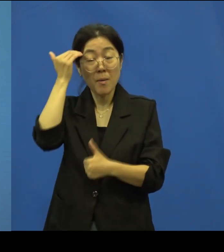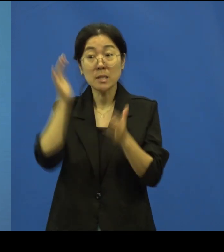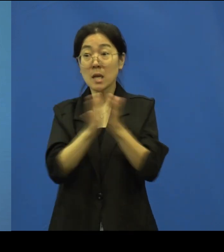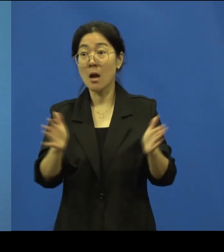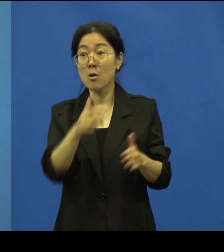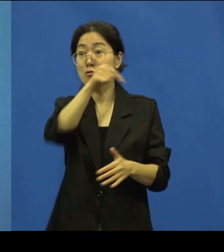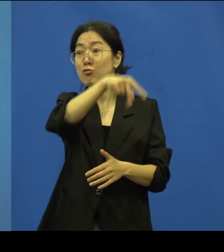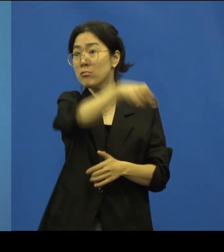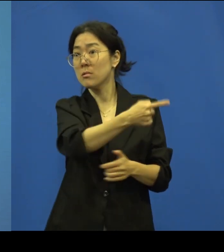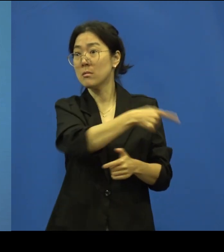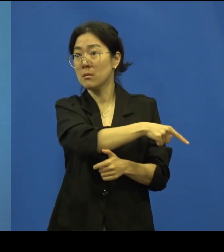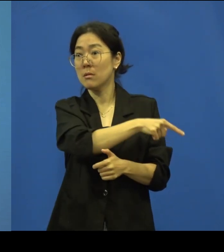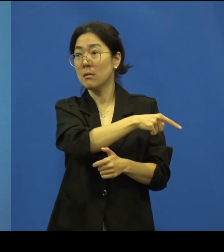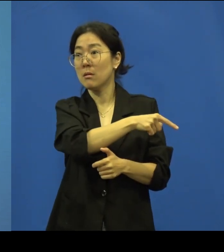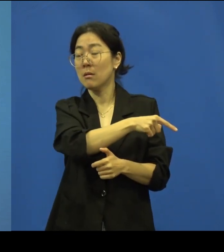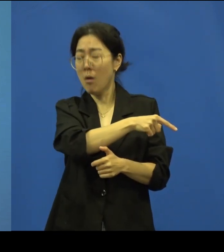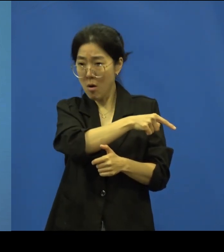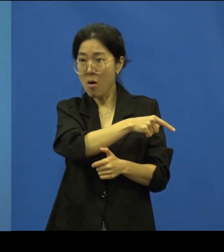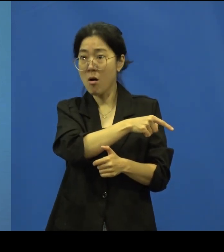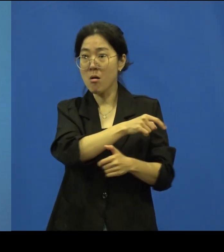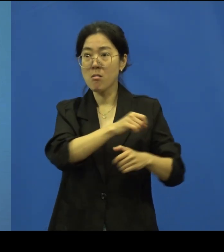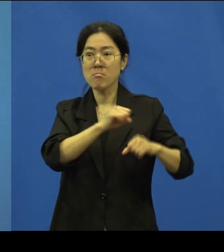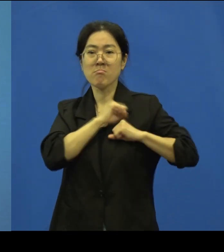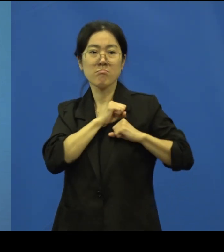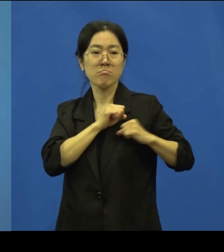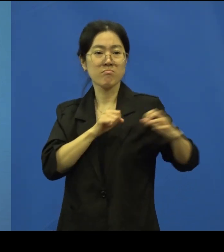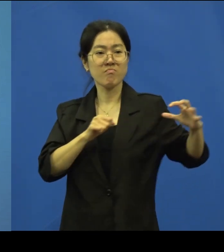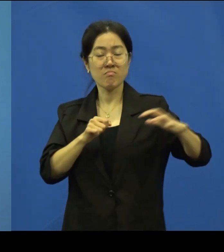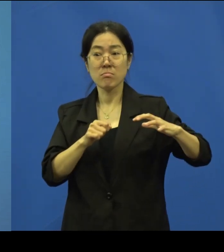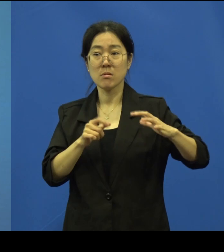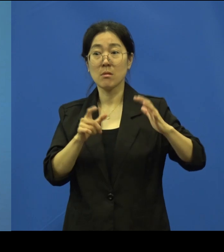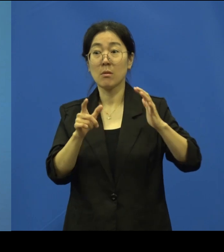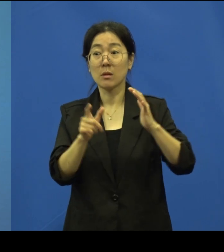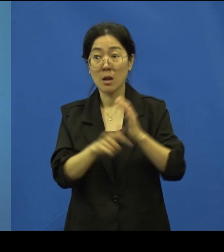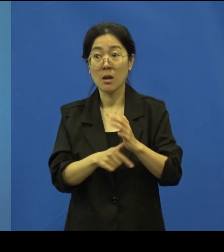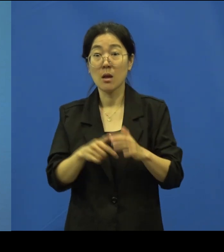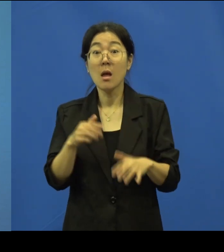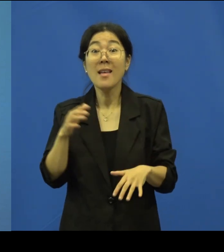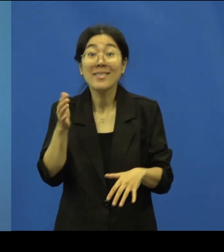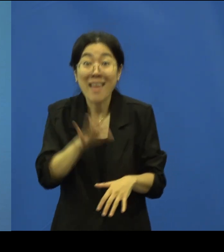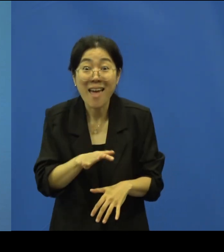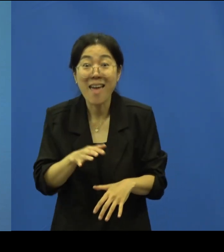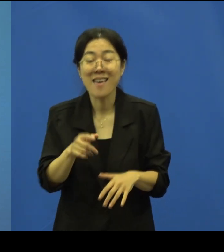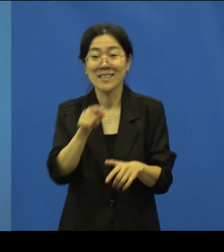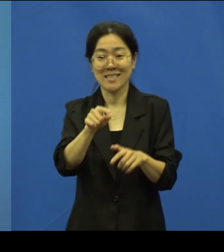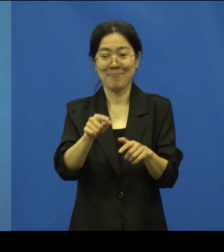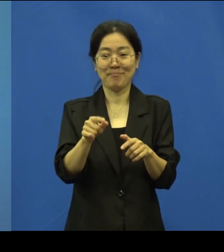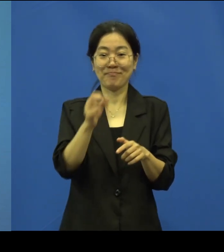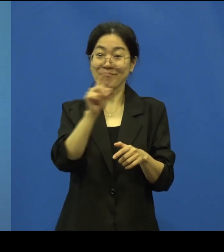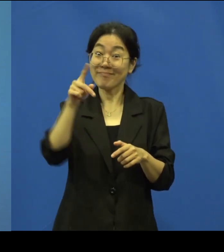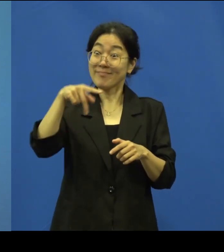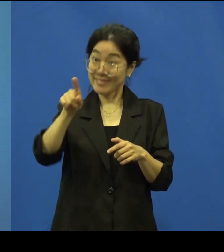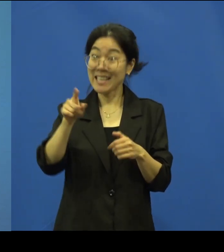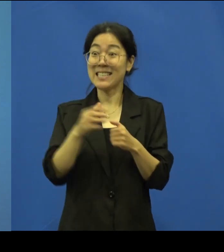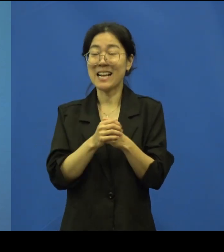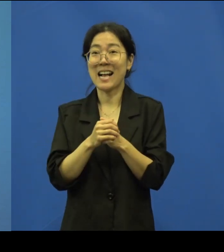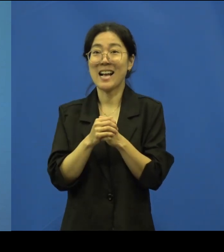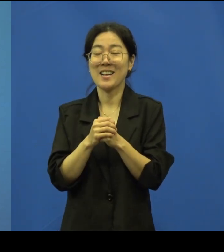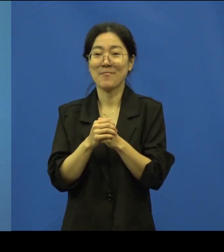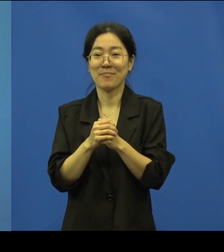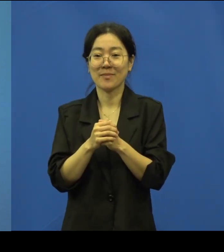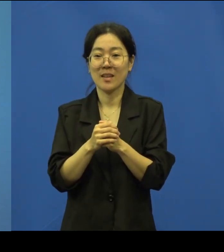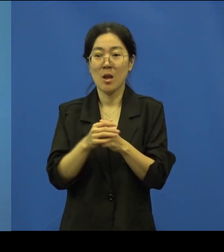여러분, 평소에 이렇게 기도하는 사람은 위기의 때도 기도를 하는 법입니다. 이때에 이 아사가